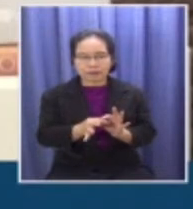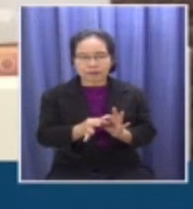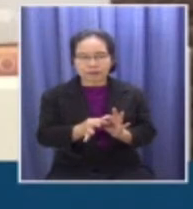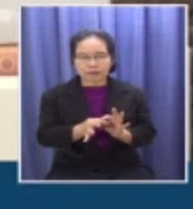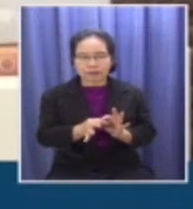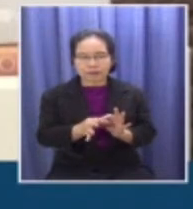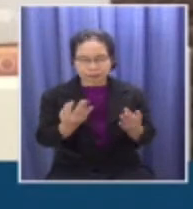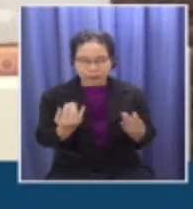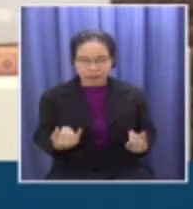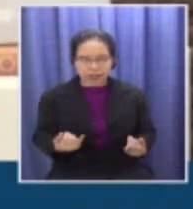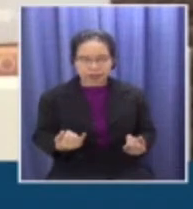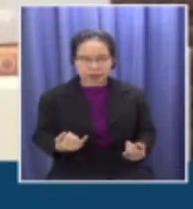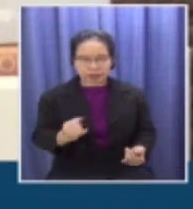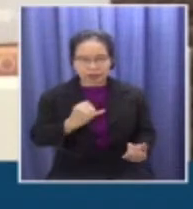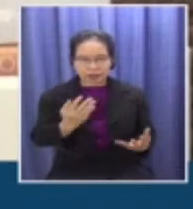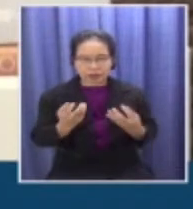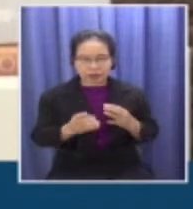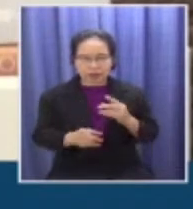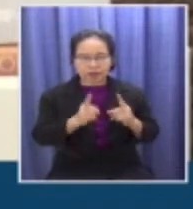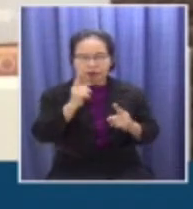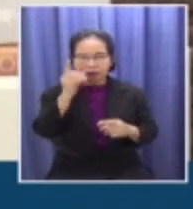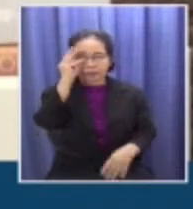kasa